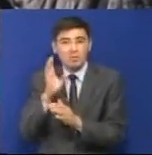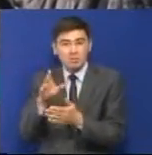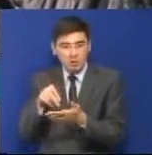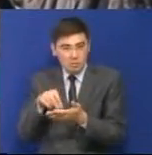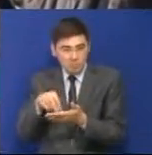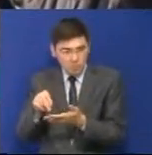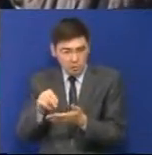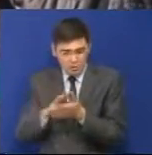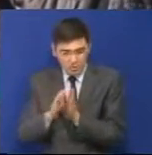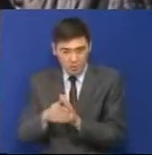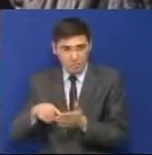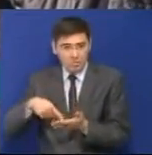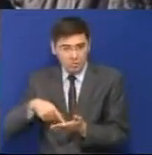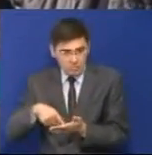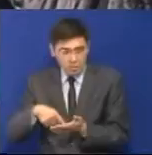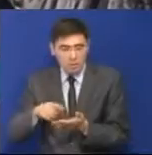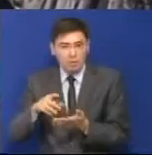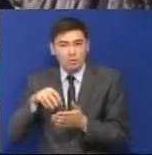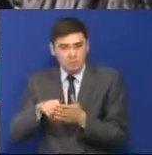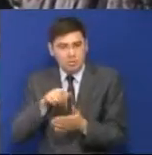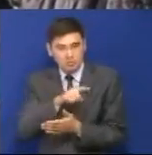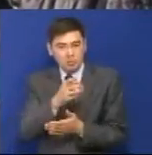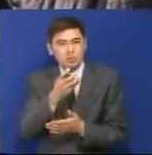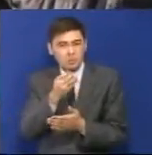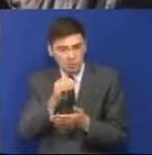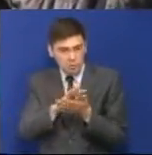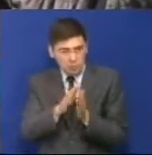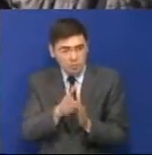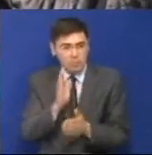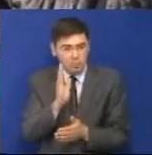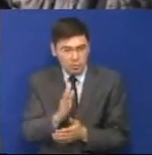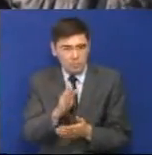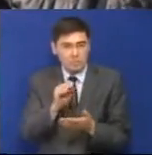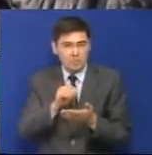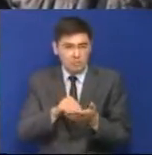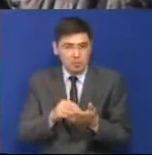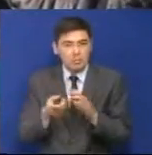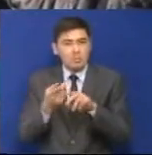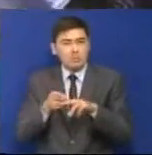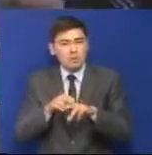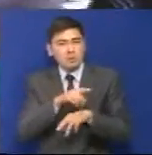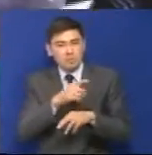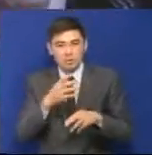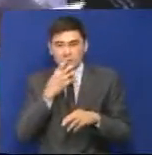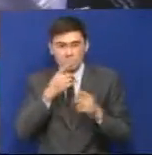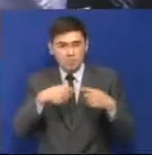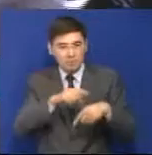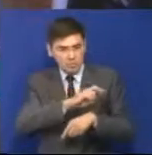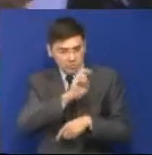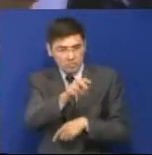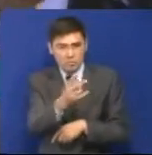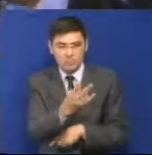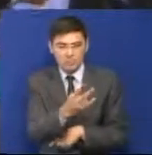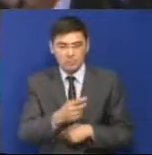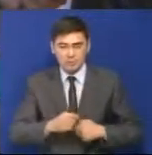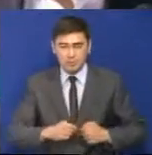алғансыз. Оған қызмет көрсетуге шарт жасайсыз. Сондықтан жылу коммуна энергияға бару керек. Кездесу барысында